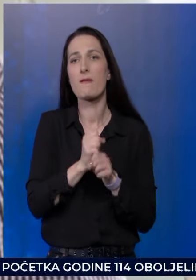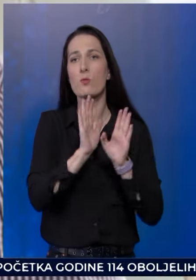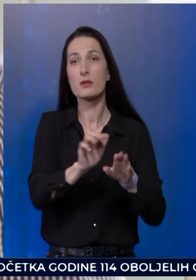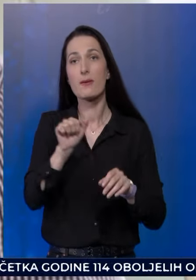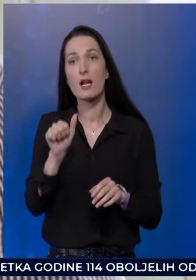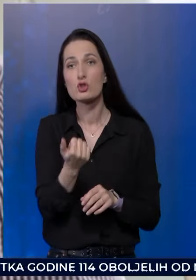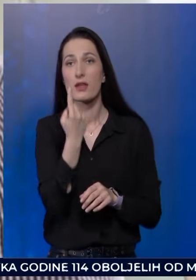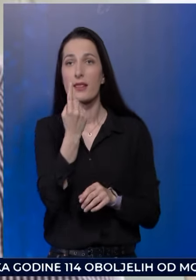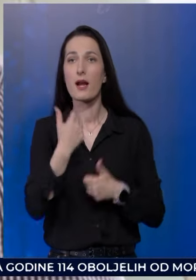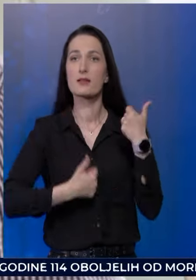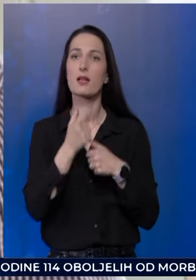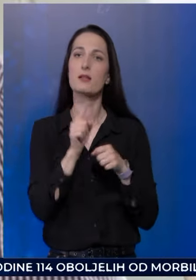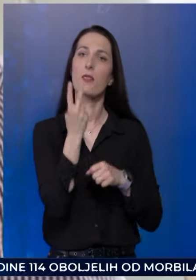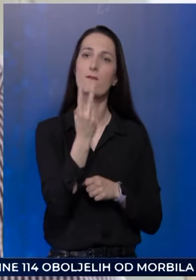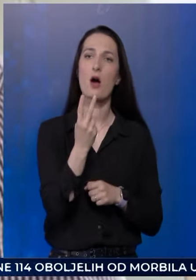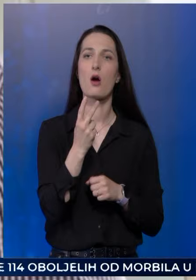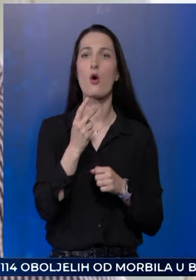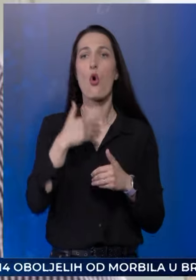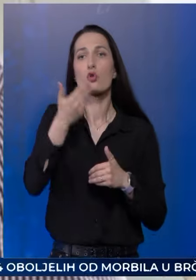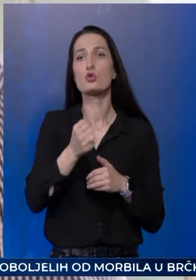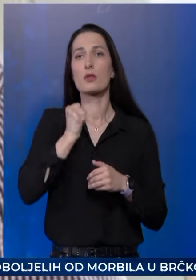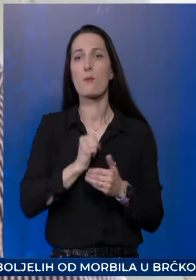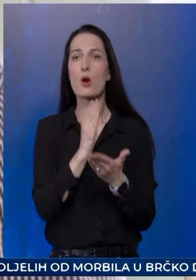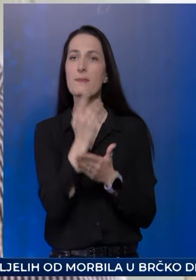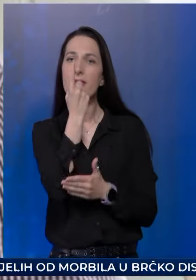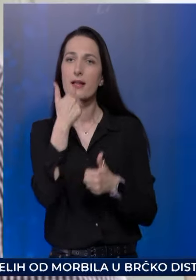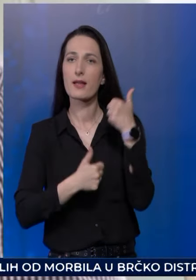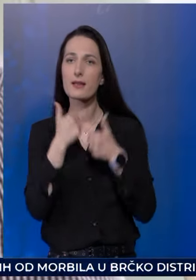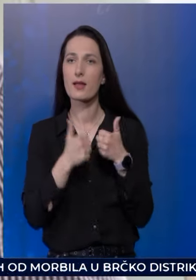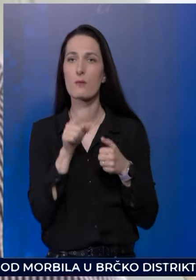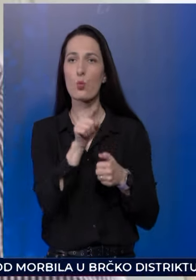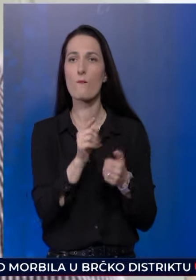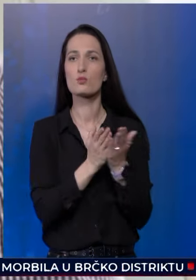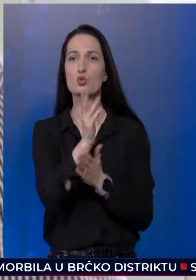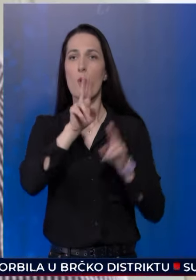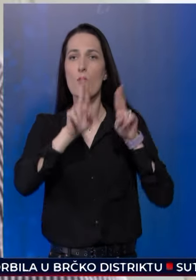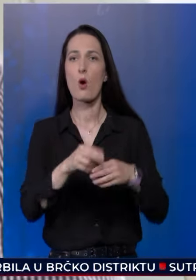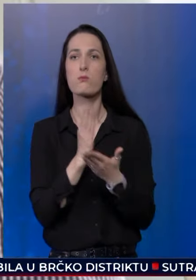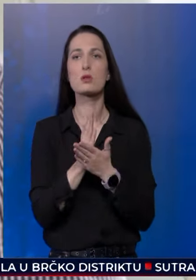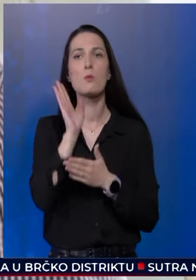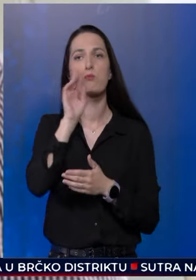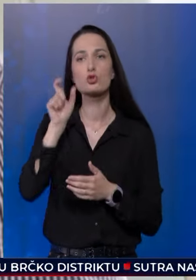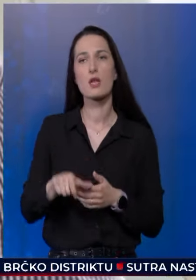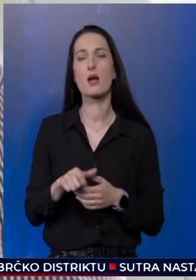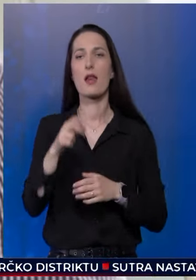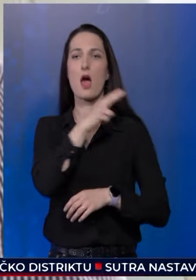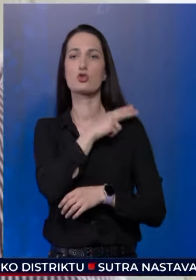da li će biti jedan kandidat ili dva, odnosno da mora biti jedan kandidat da bi u ovom slučaju mogao biti